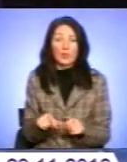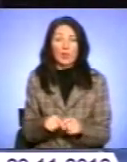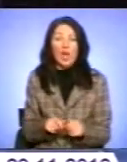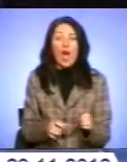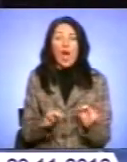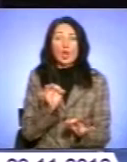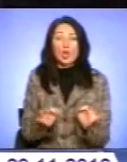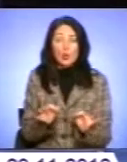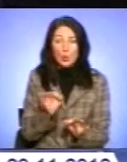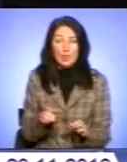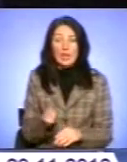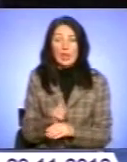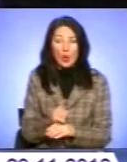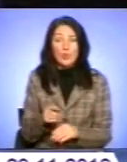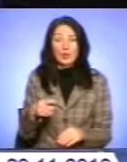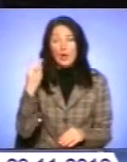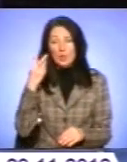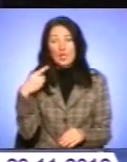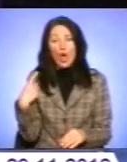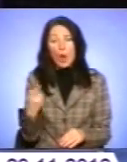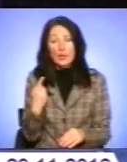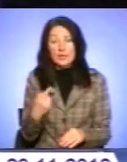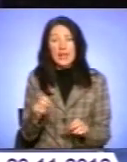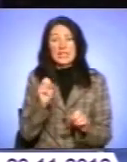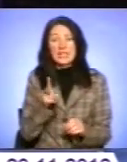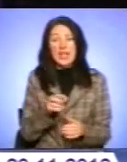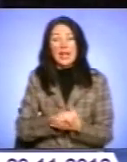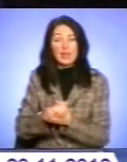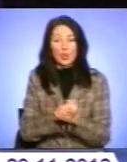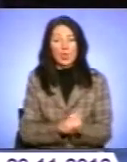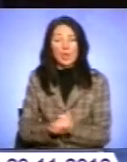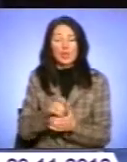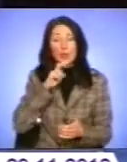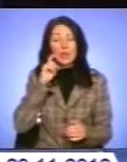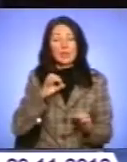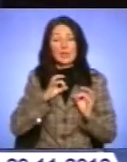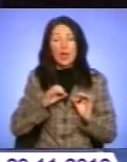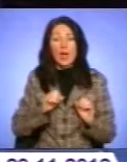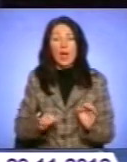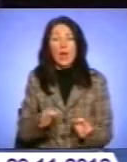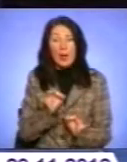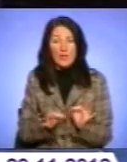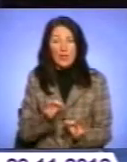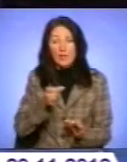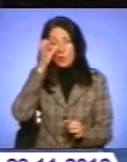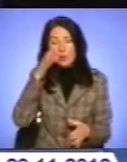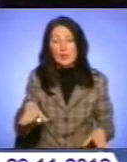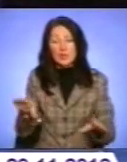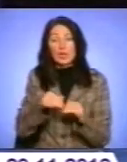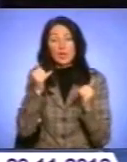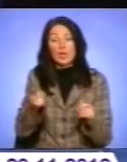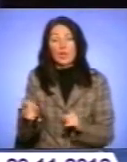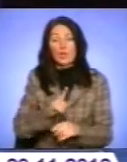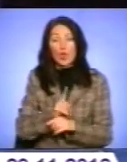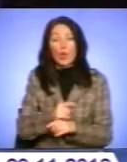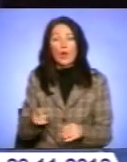Судді Тернопільської і Хмельницької областей, члени Асоціації українських правників, науковці зібралися сьогодні у Тернополі обговорити